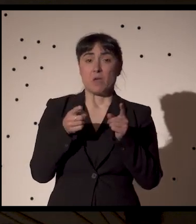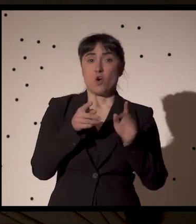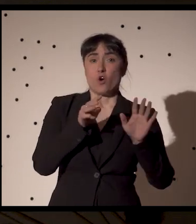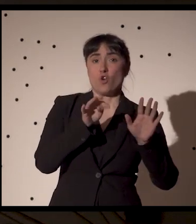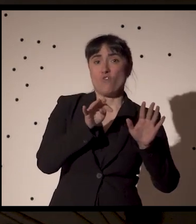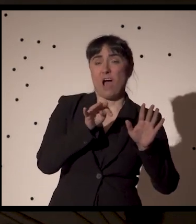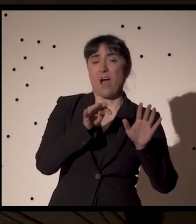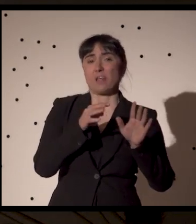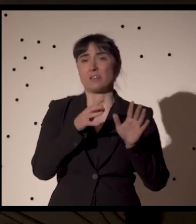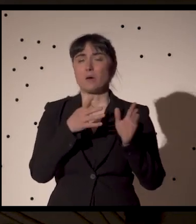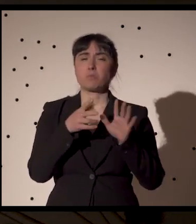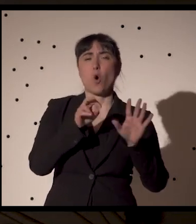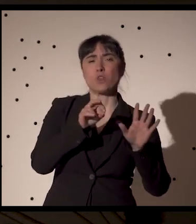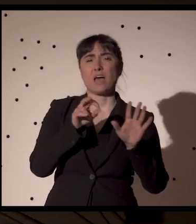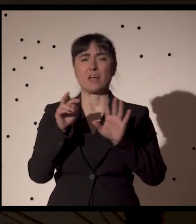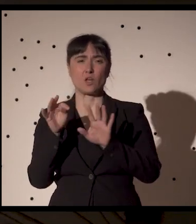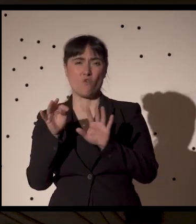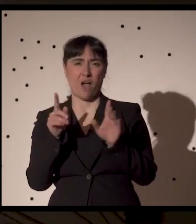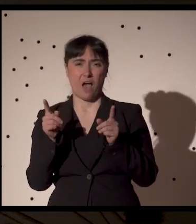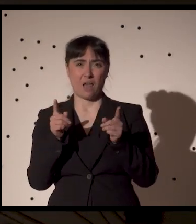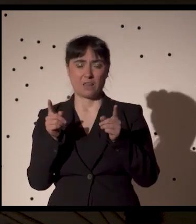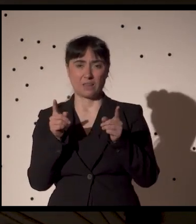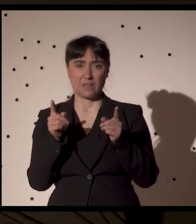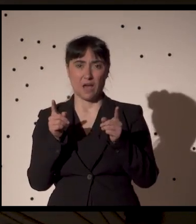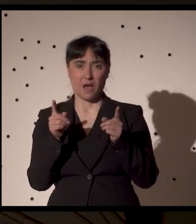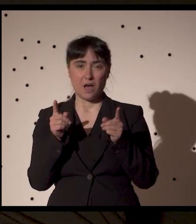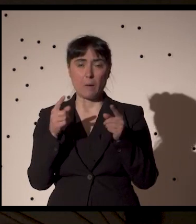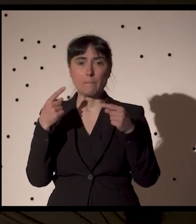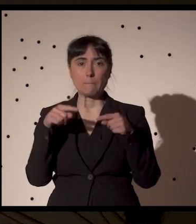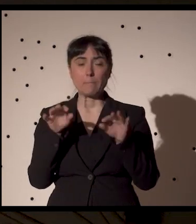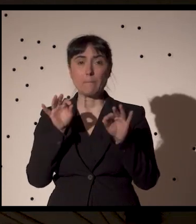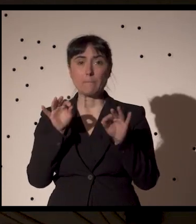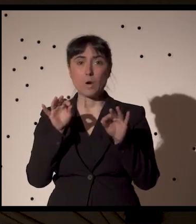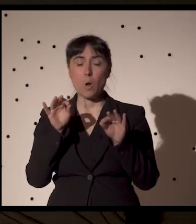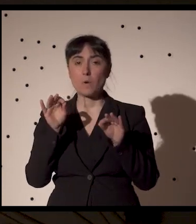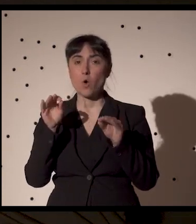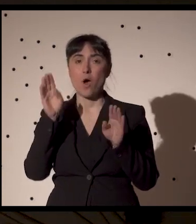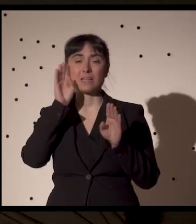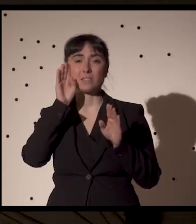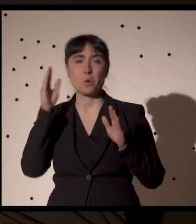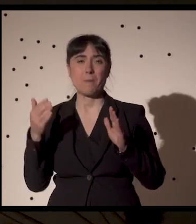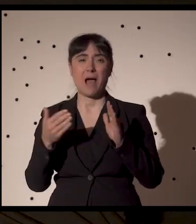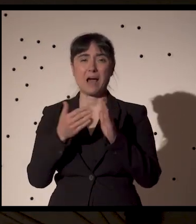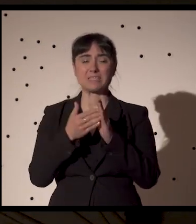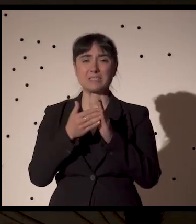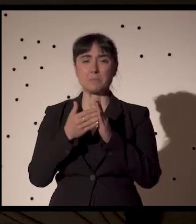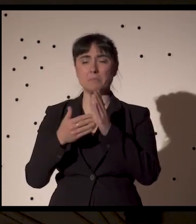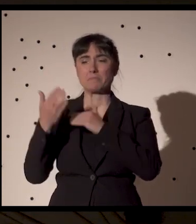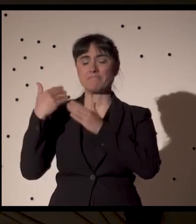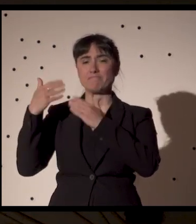il momento culminante di un percorso che era stato avviato dalle avanguardie che porta al teatro